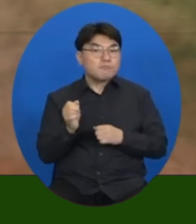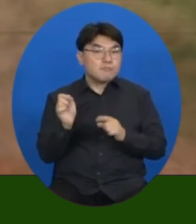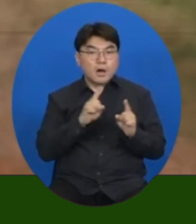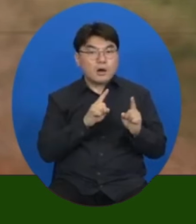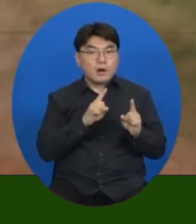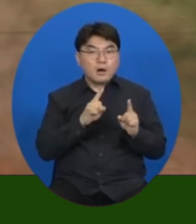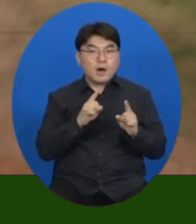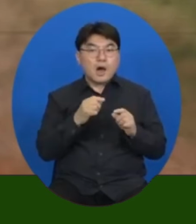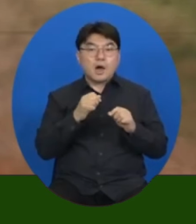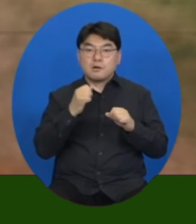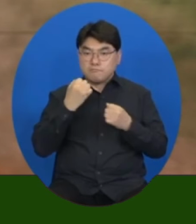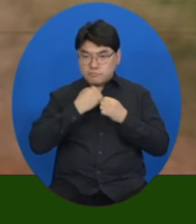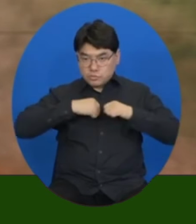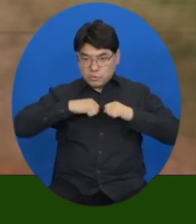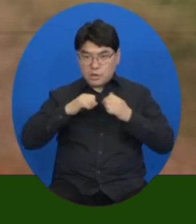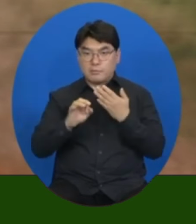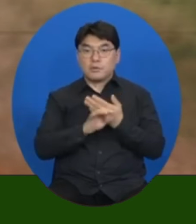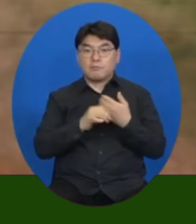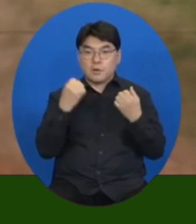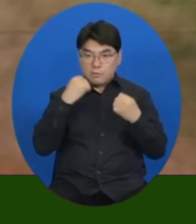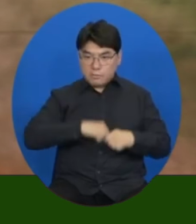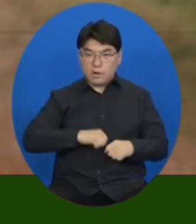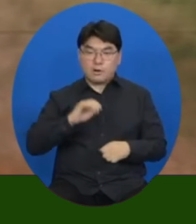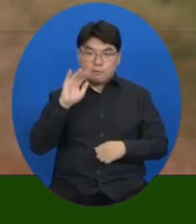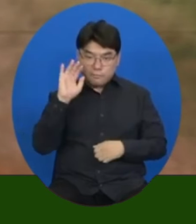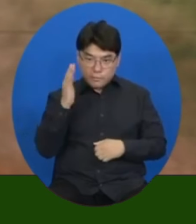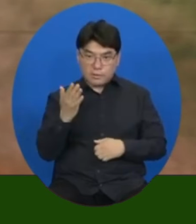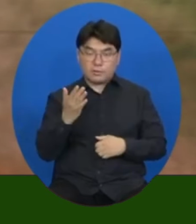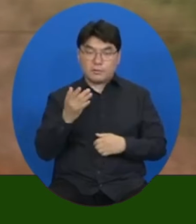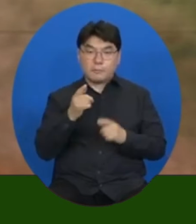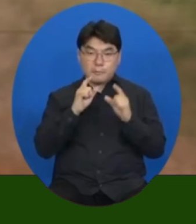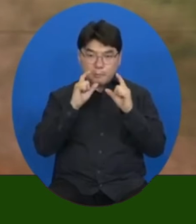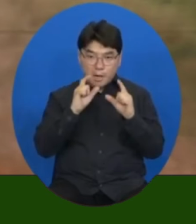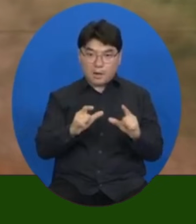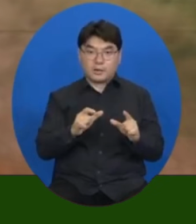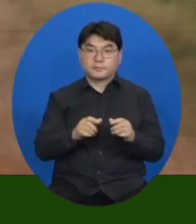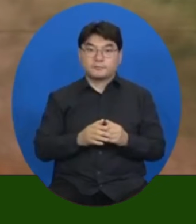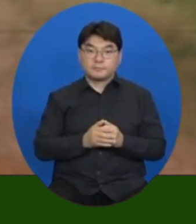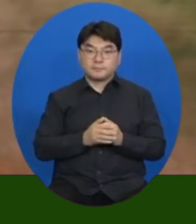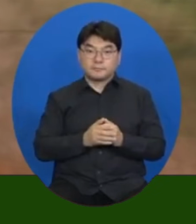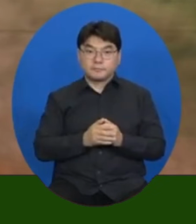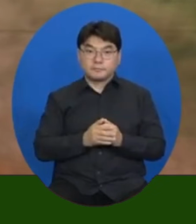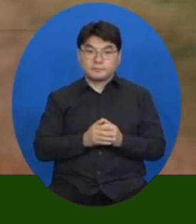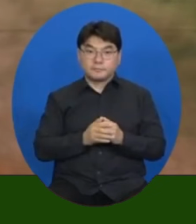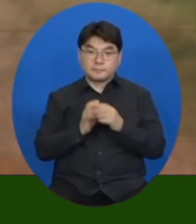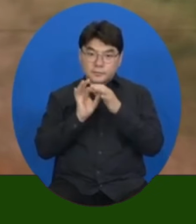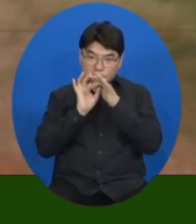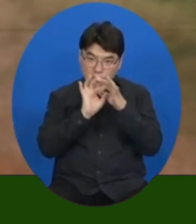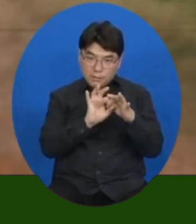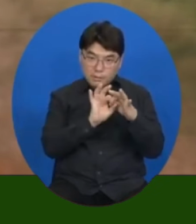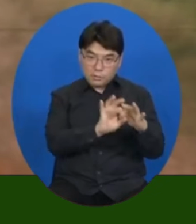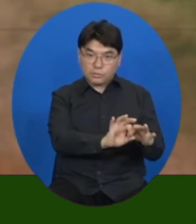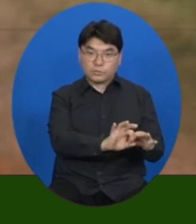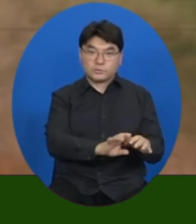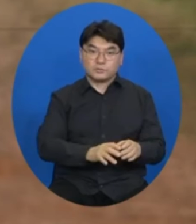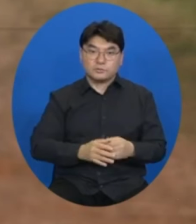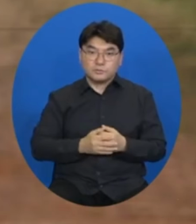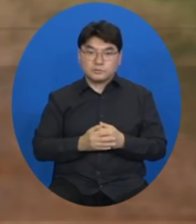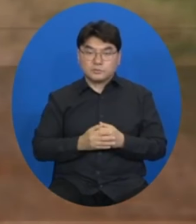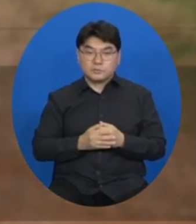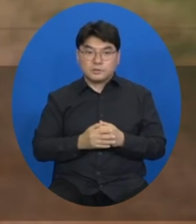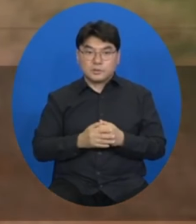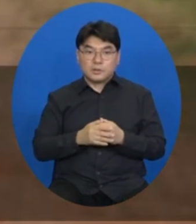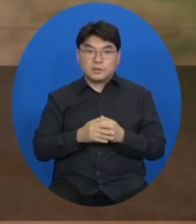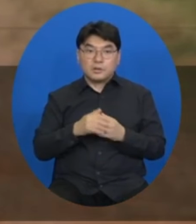멸망할 것이라고 말씀하셨습니다라고 하면서 계속 께서 이야기를 하죠 자 23절 보십시오 그